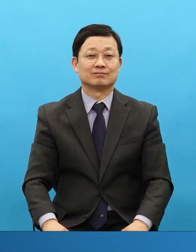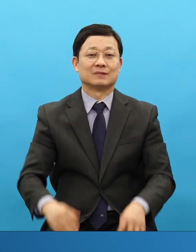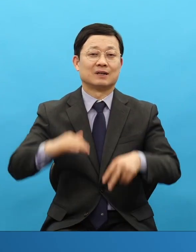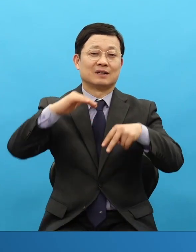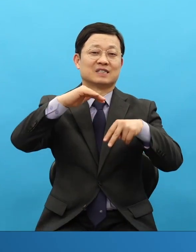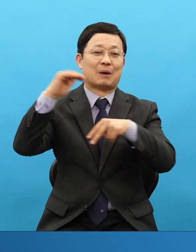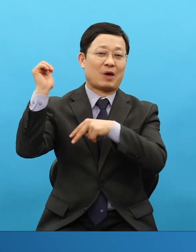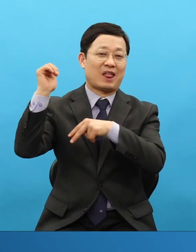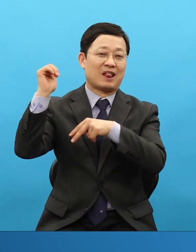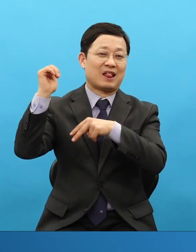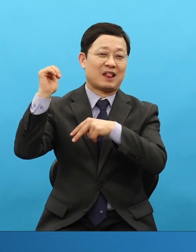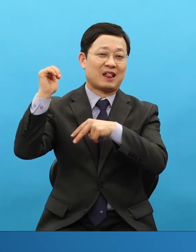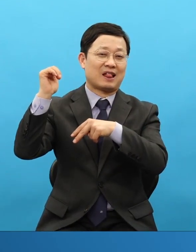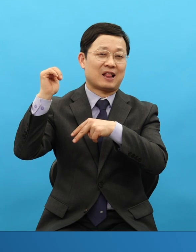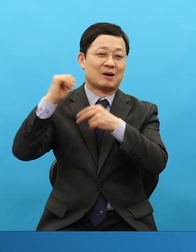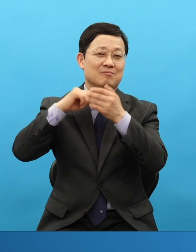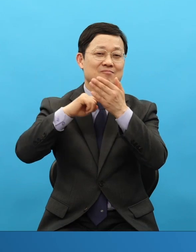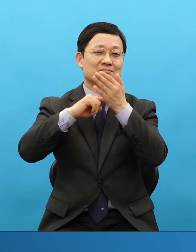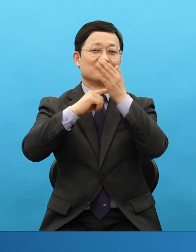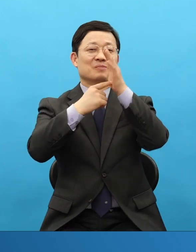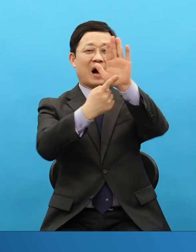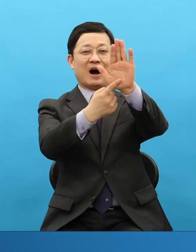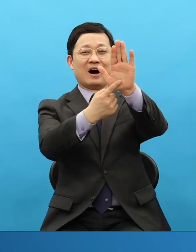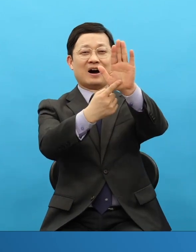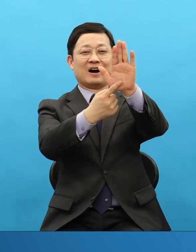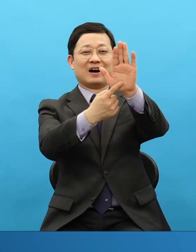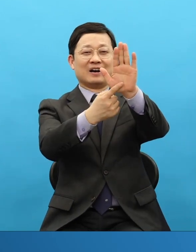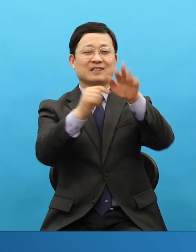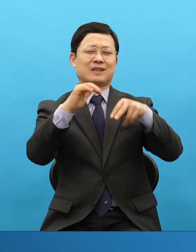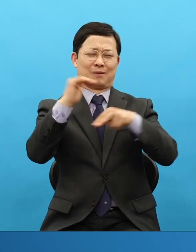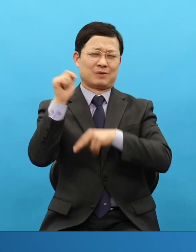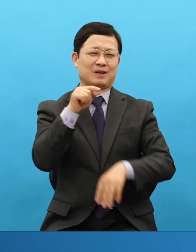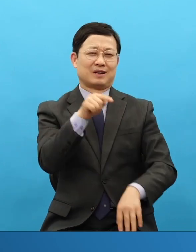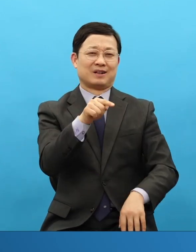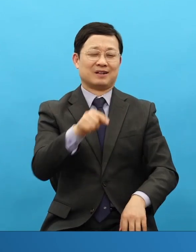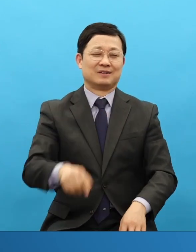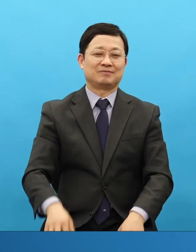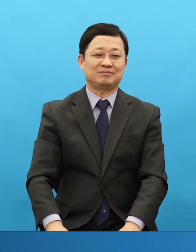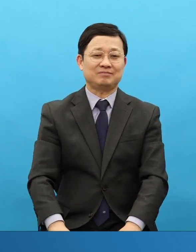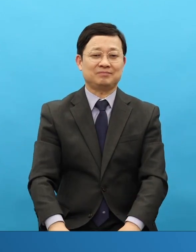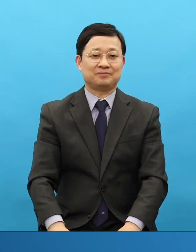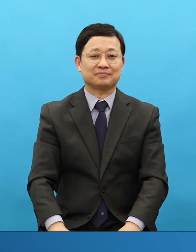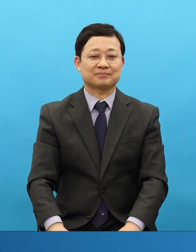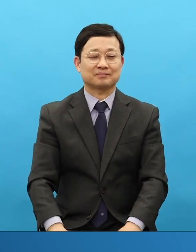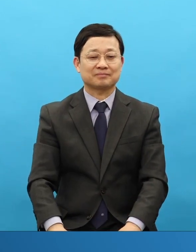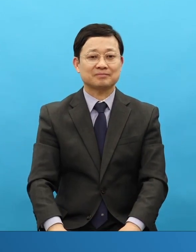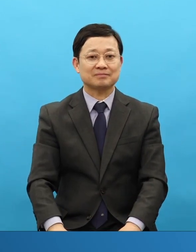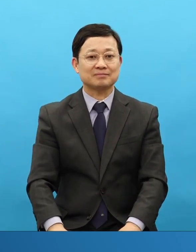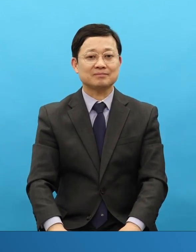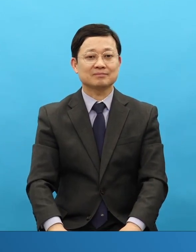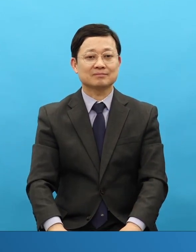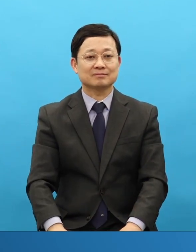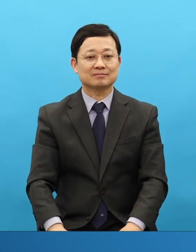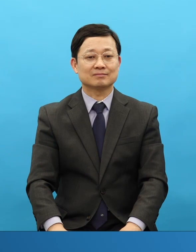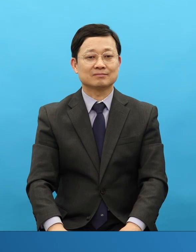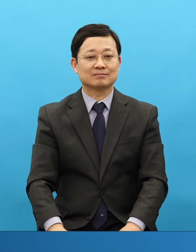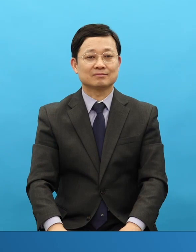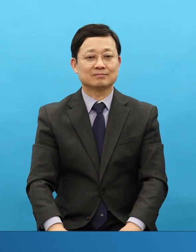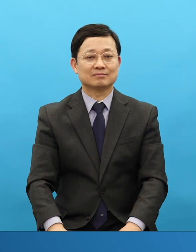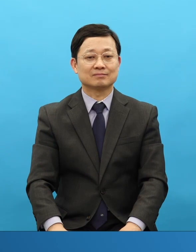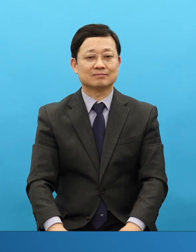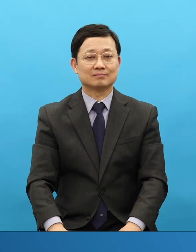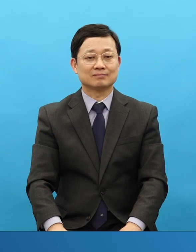사무엘입니다. It is Samuel. 이 인물이 나온 거예요. This figure arose. 그러니까 최고의 응답을